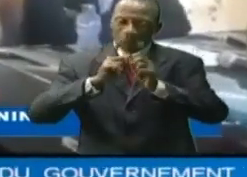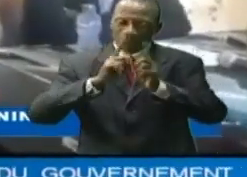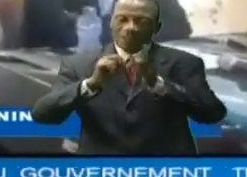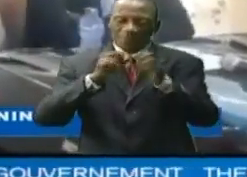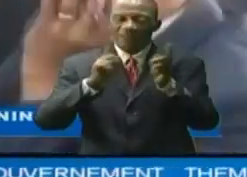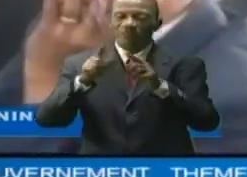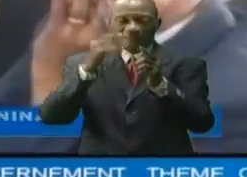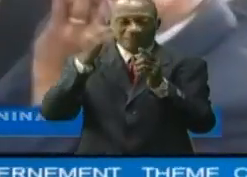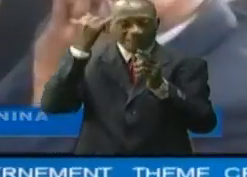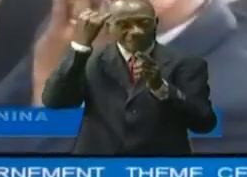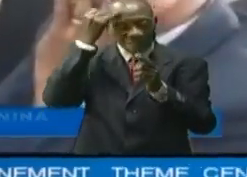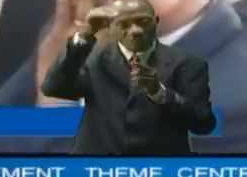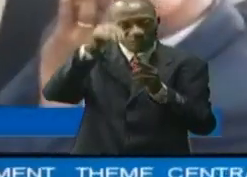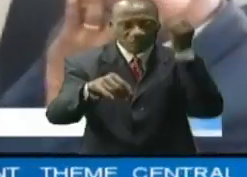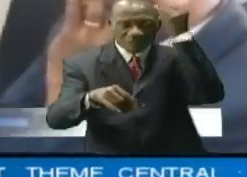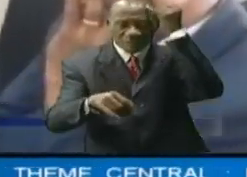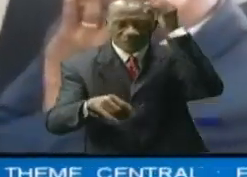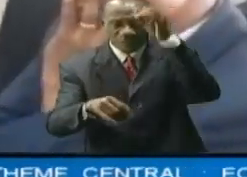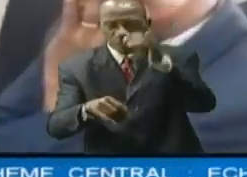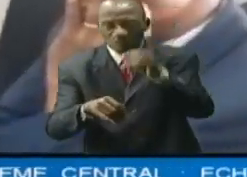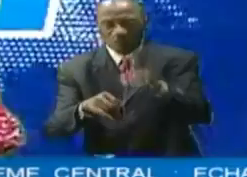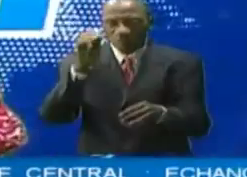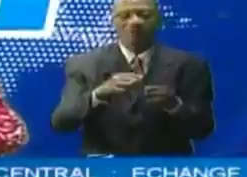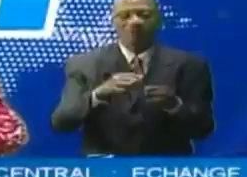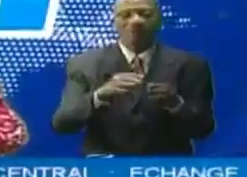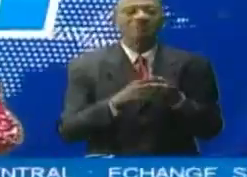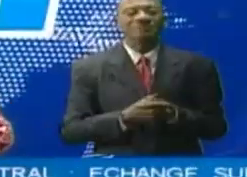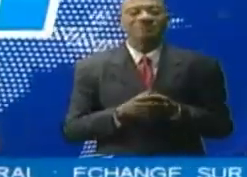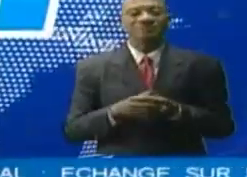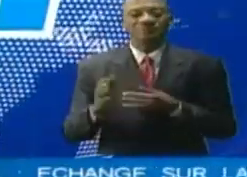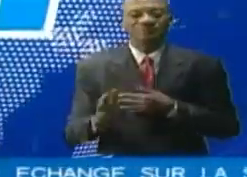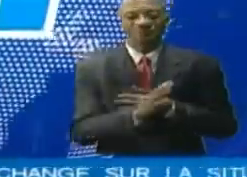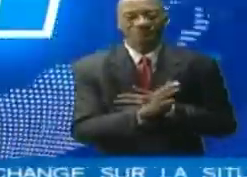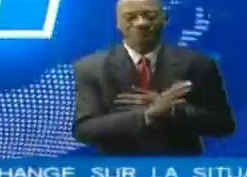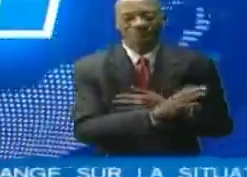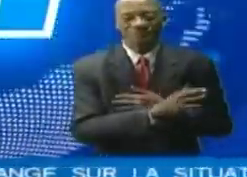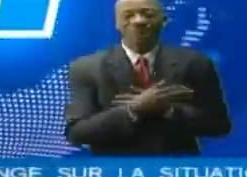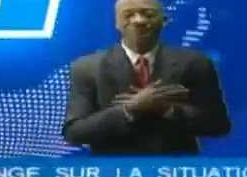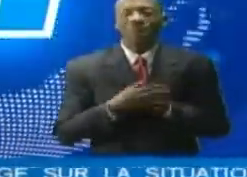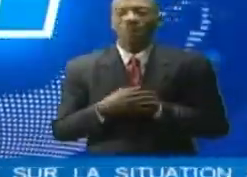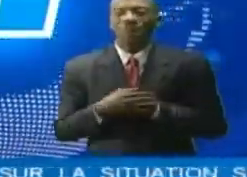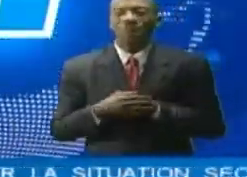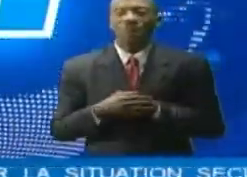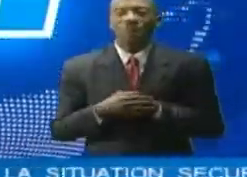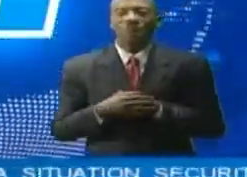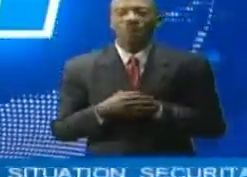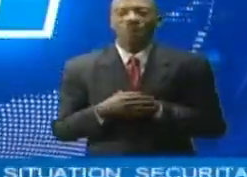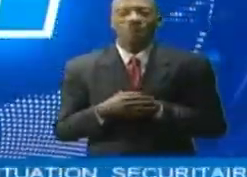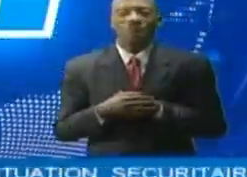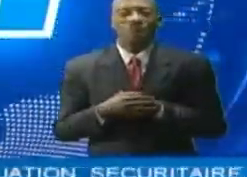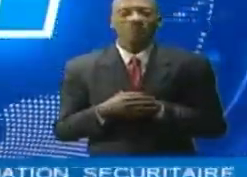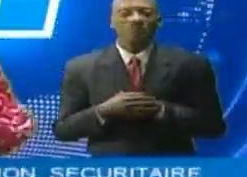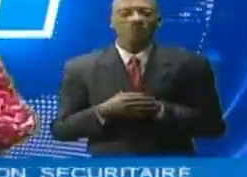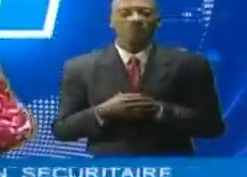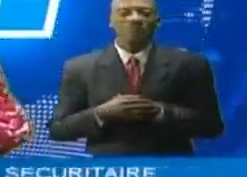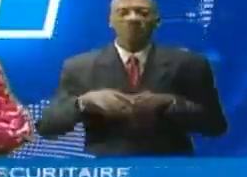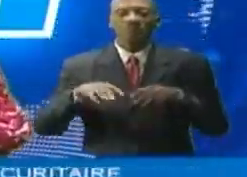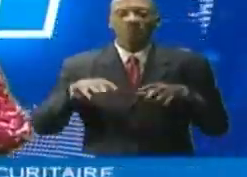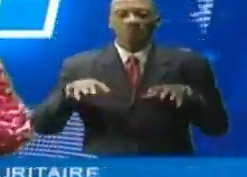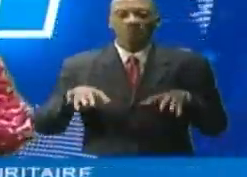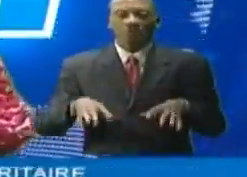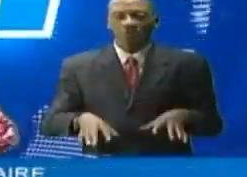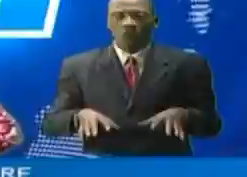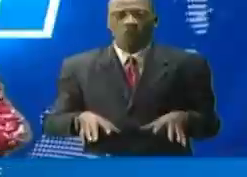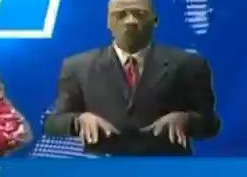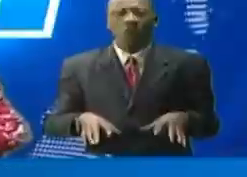Bioum et Congo 2023. La RDC vient d'avoir un consulat pour l'État de